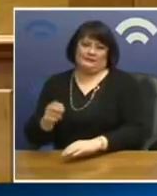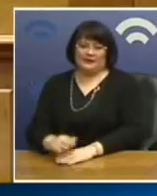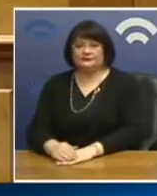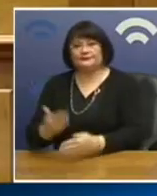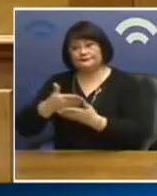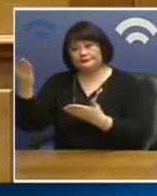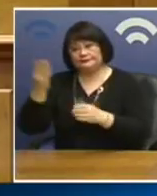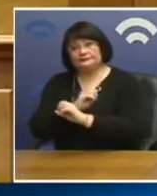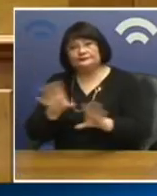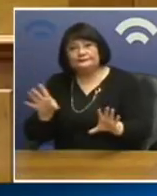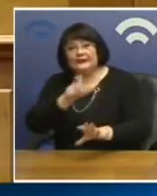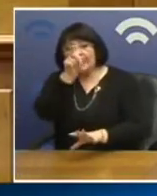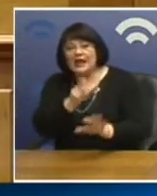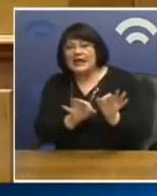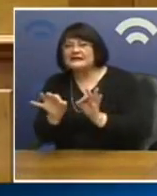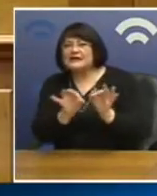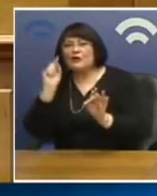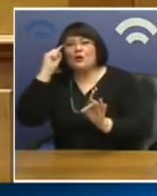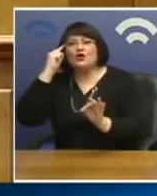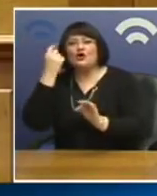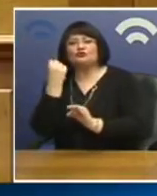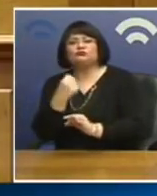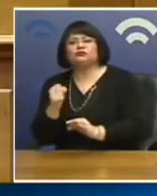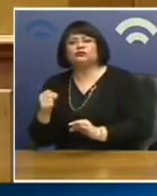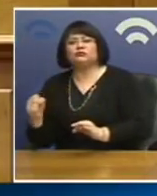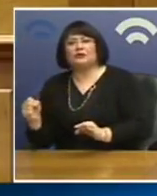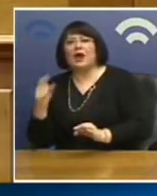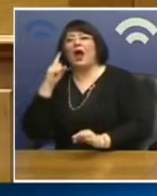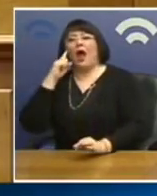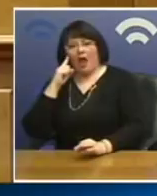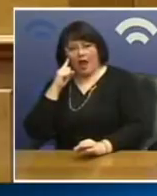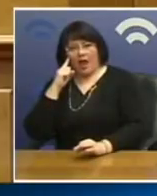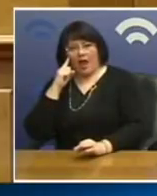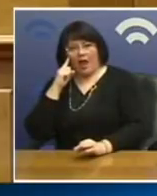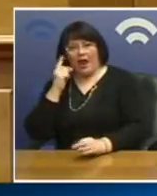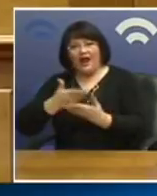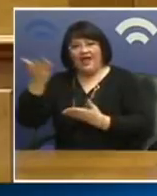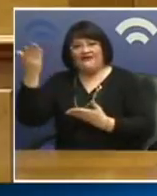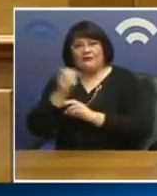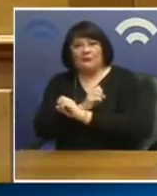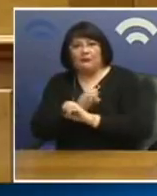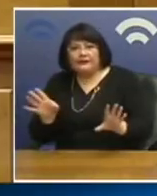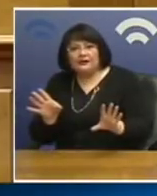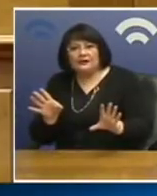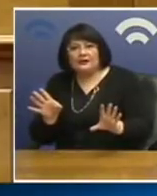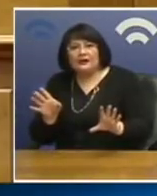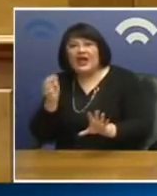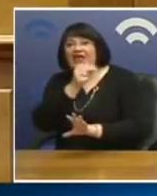σας χάλασε το σχεδιασμό, διότι καλά είχατε καταφέρει να περάσει το θέμα αυτό στα